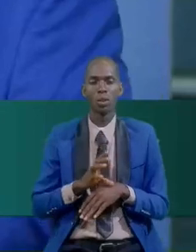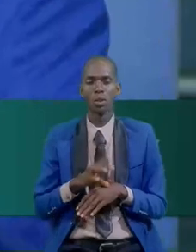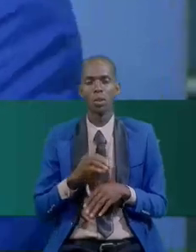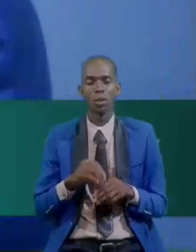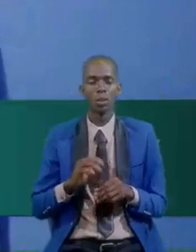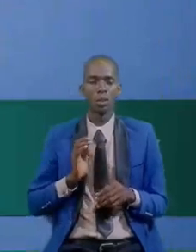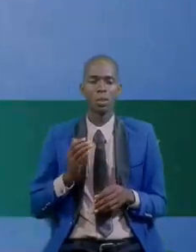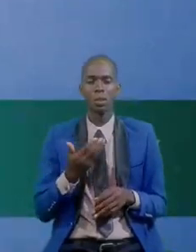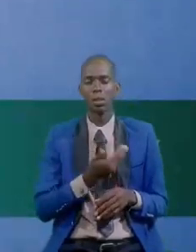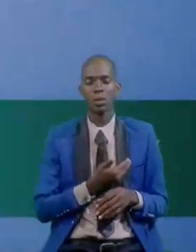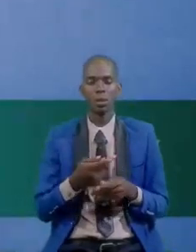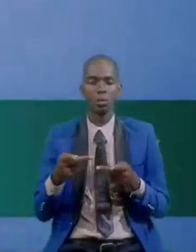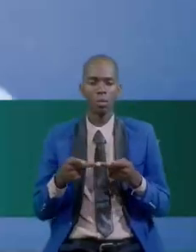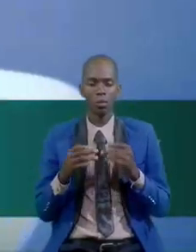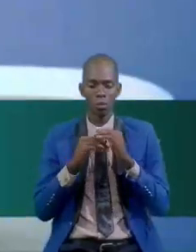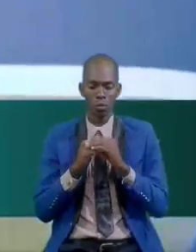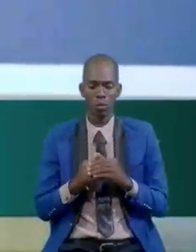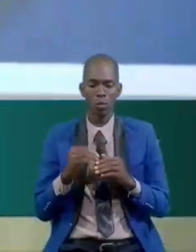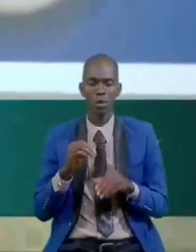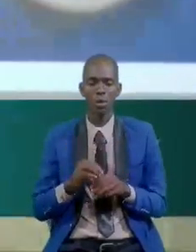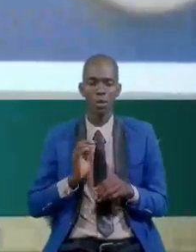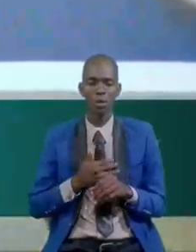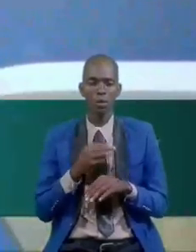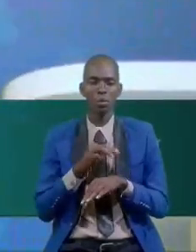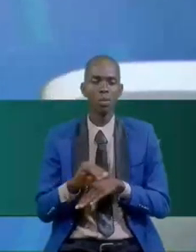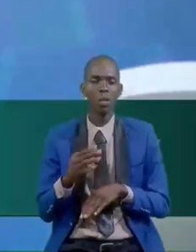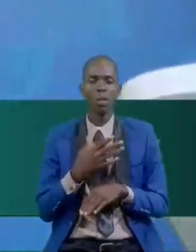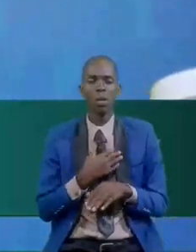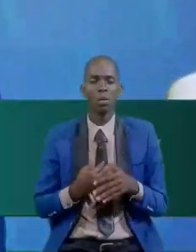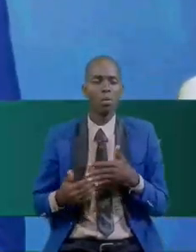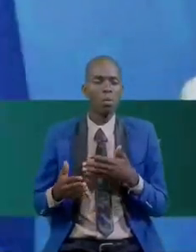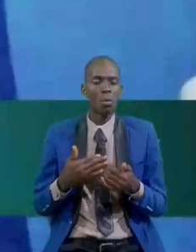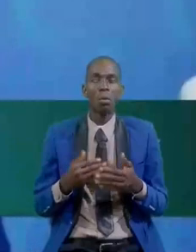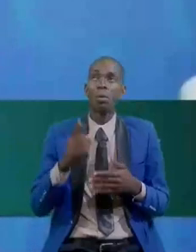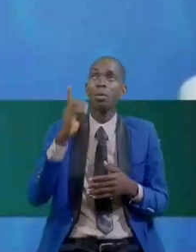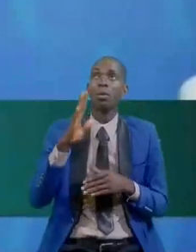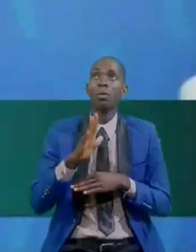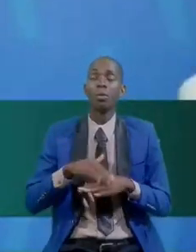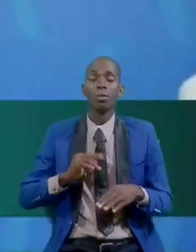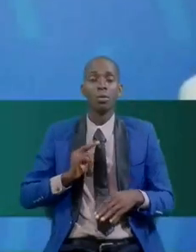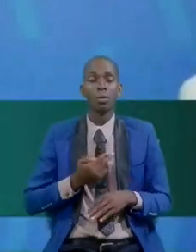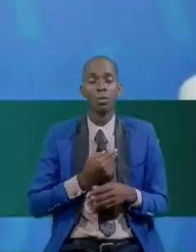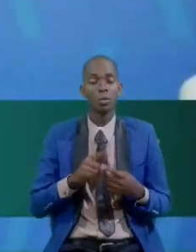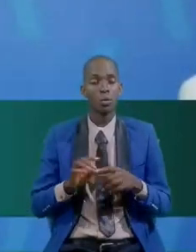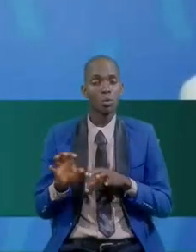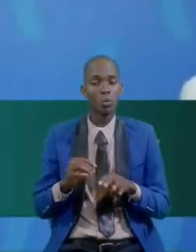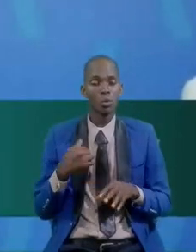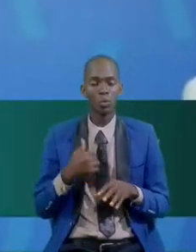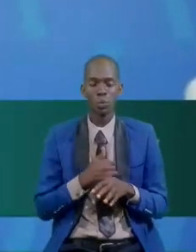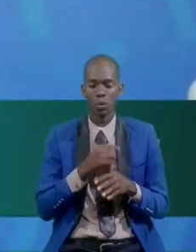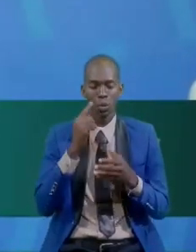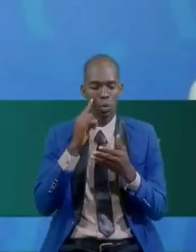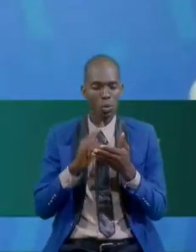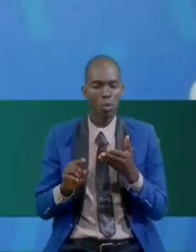nos dénominations, dans nos ministères et dans tout ce que Dieu nous appelle à faire. Nous devons